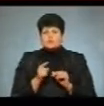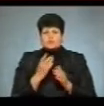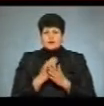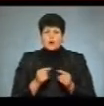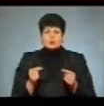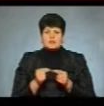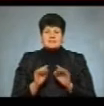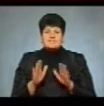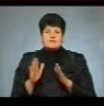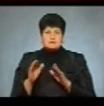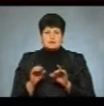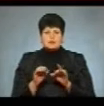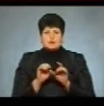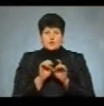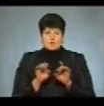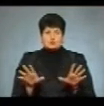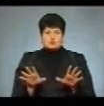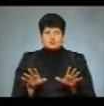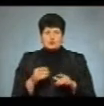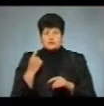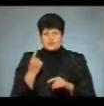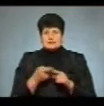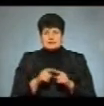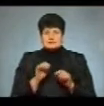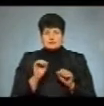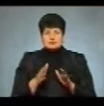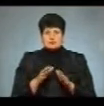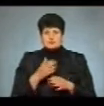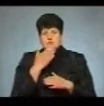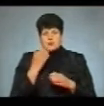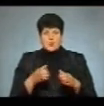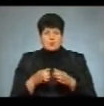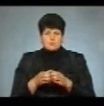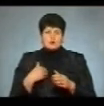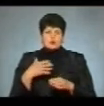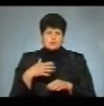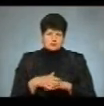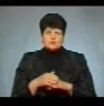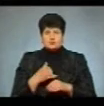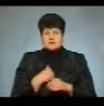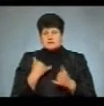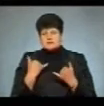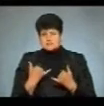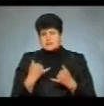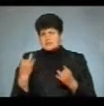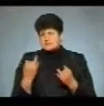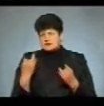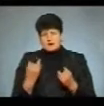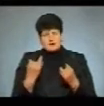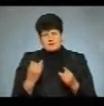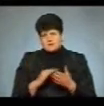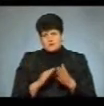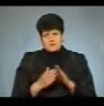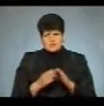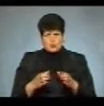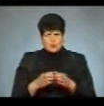конкретні випадки розпуску парламенту. Так? Одним із них це може бути відсутність коаліції. Ми розуміємо, що в нас зараз досить така цікава ситуація з коаліцією,